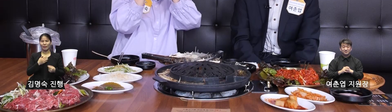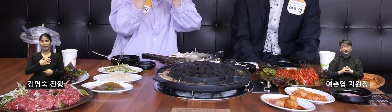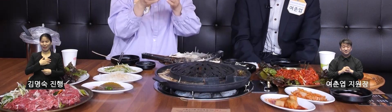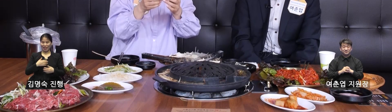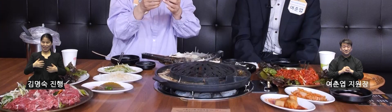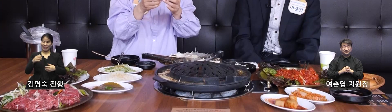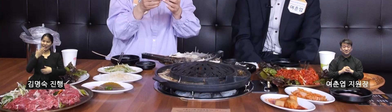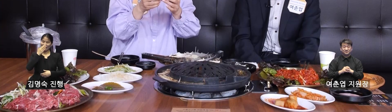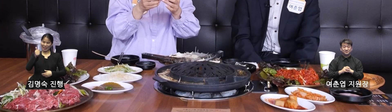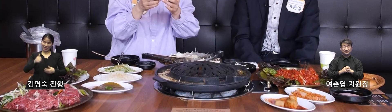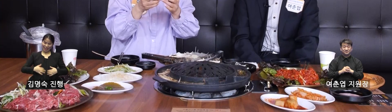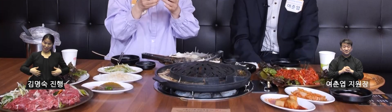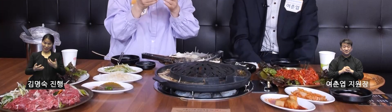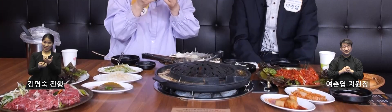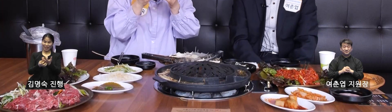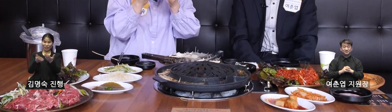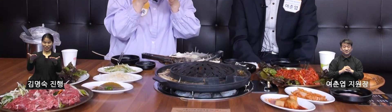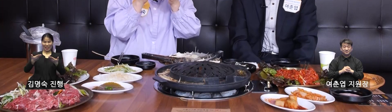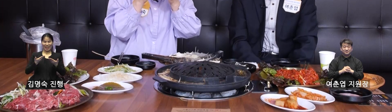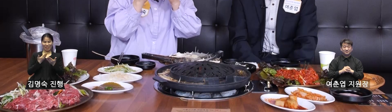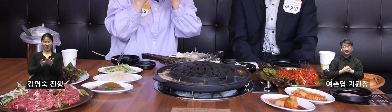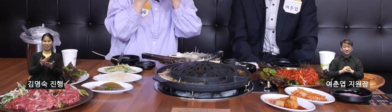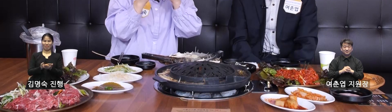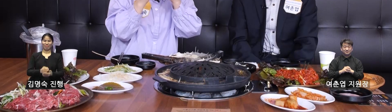갈비탕 주세요. 네.